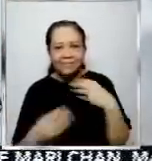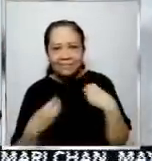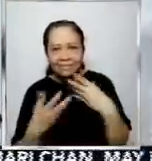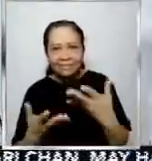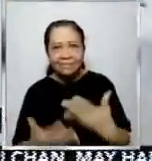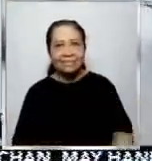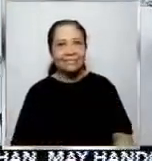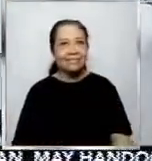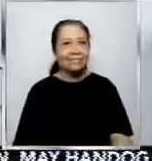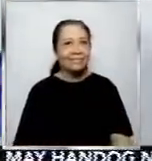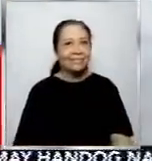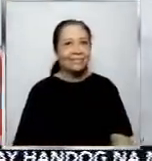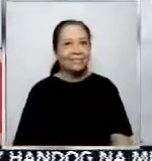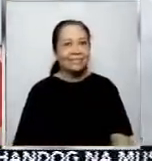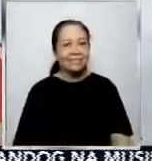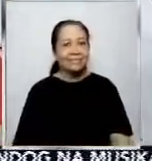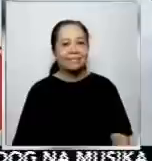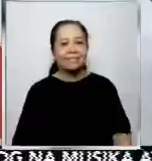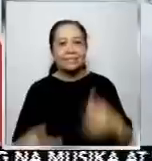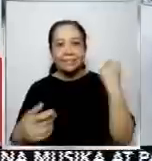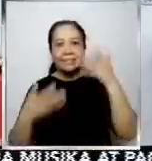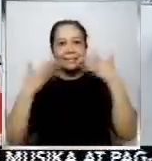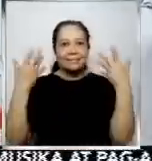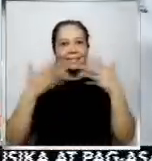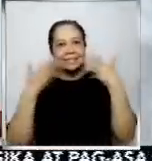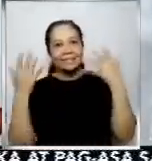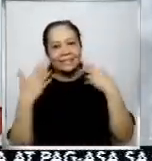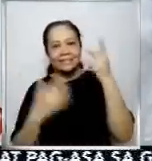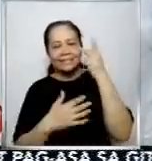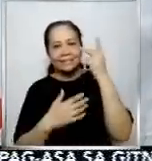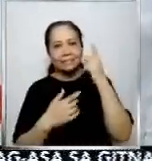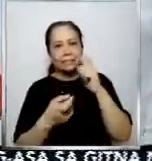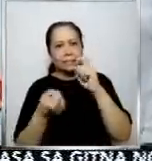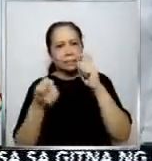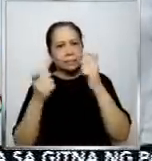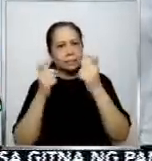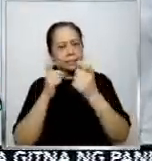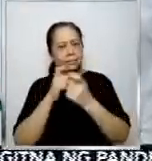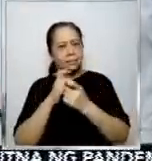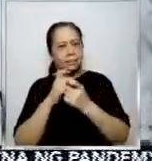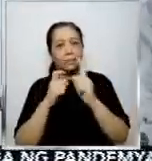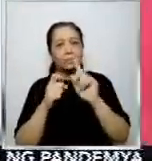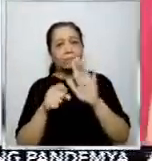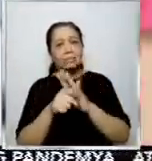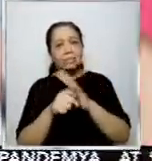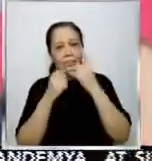Ang palangiting mukha ni Kuya Kimo nagbago at napuno ng luha ng tuwa.